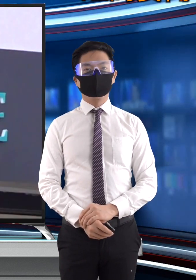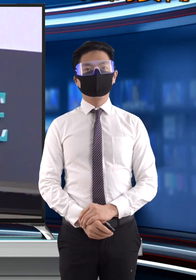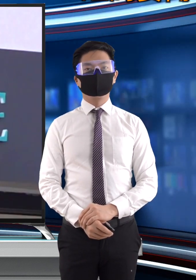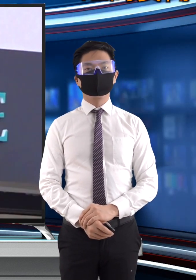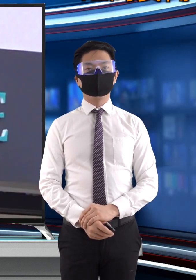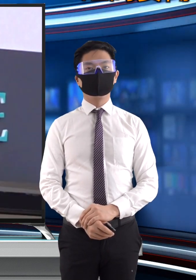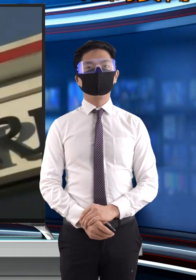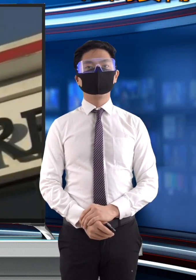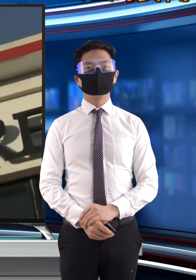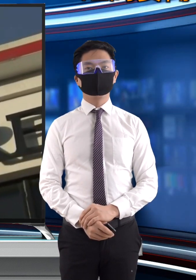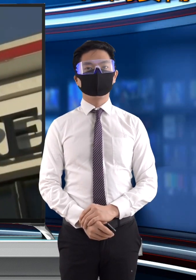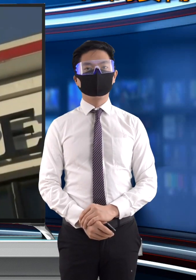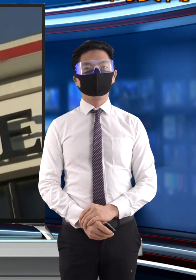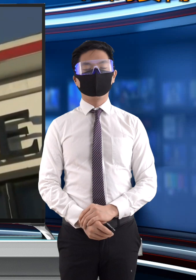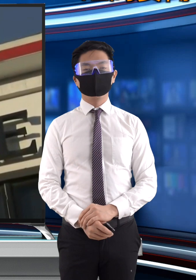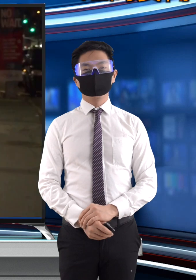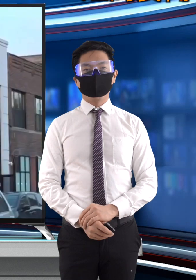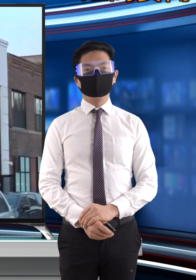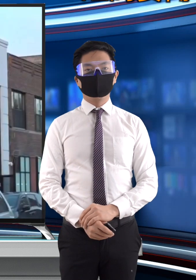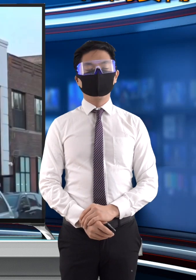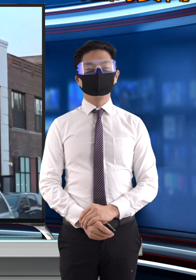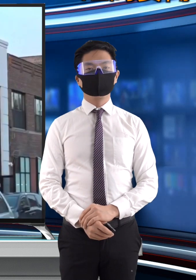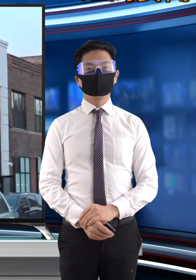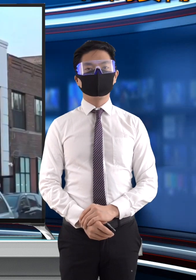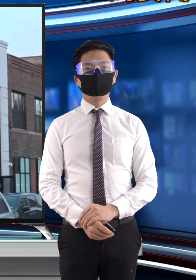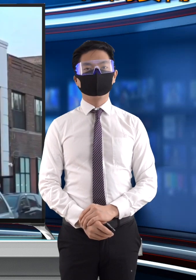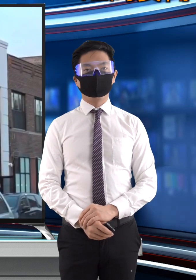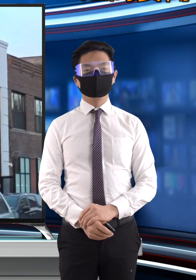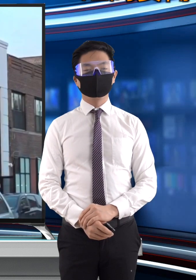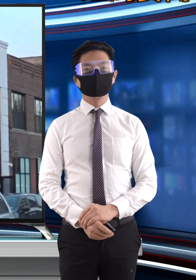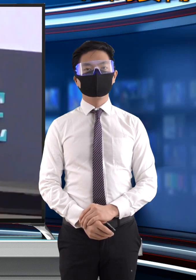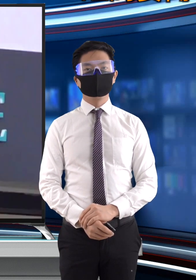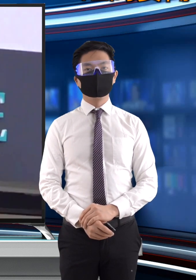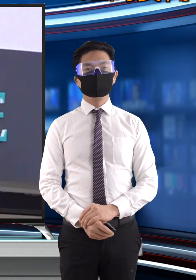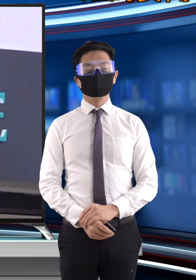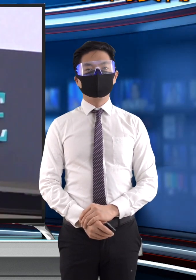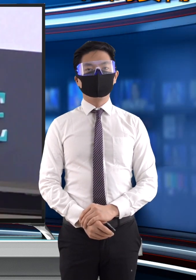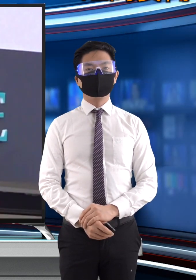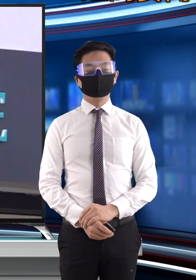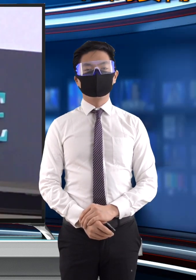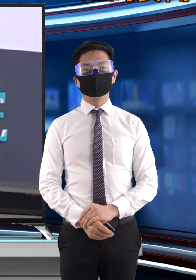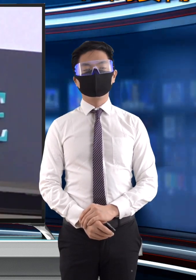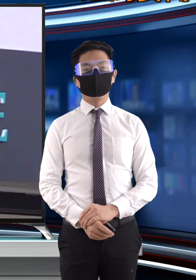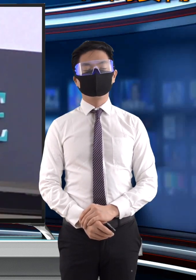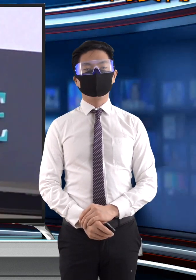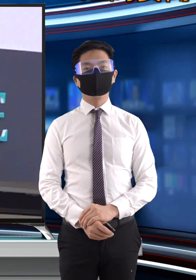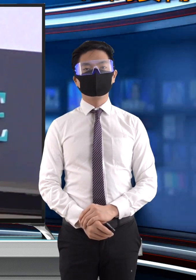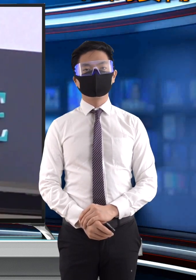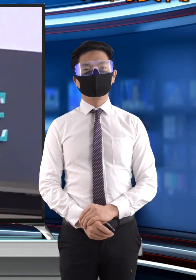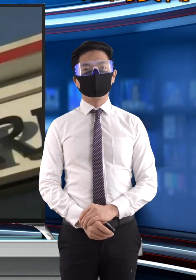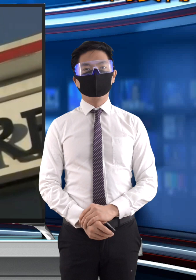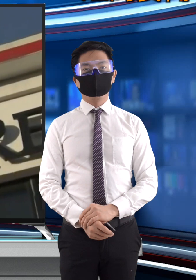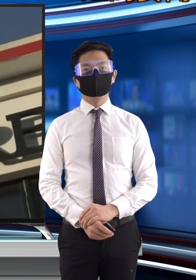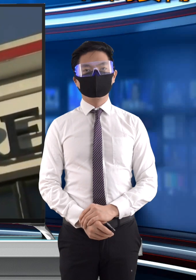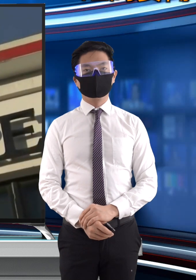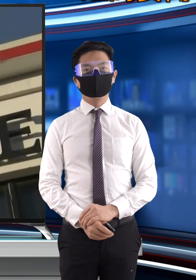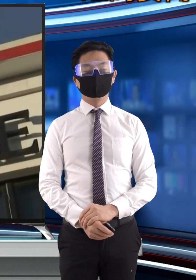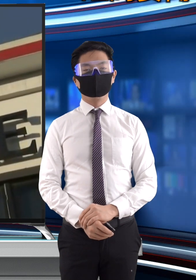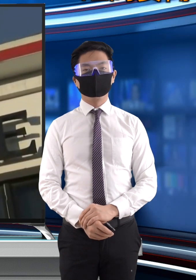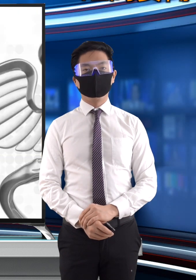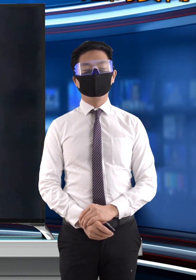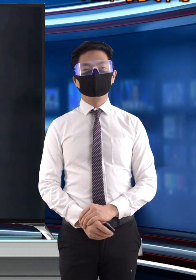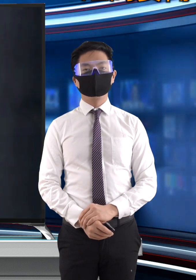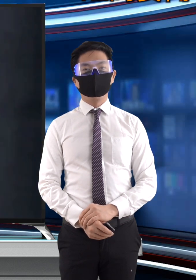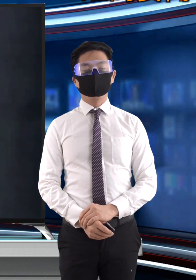所被曝用欺诈手段获得3500剂莫德纳疫苗，并为数百名普通民众接种，包括诊所负责